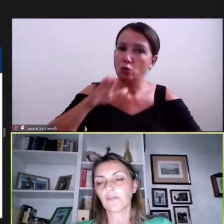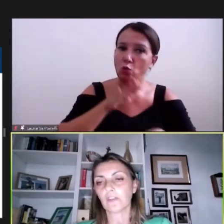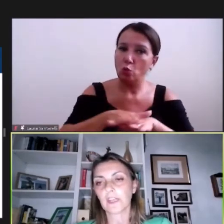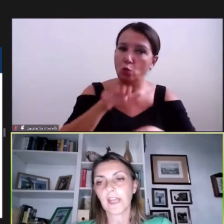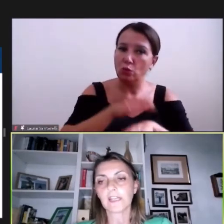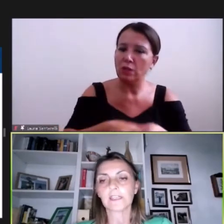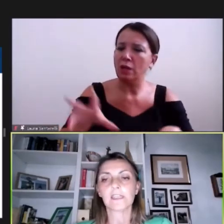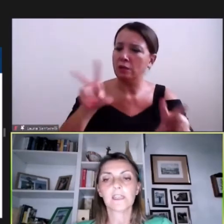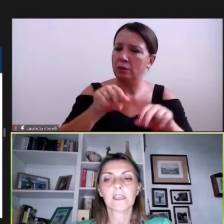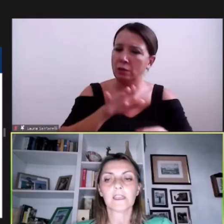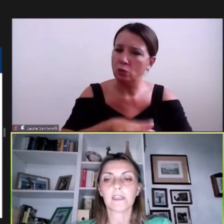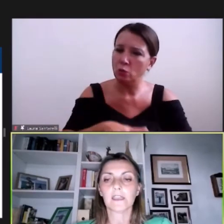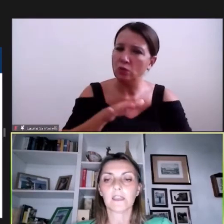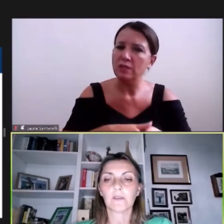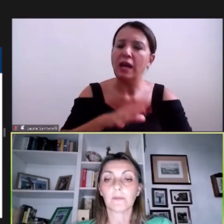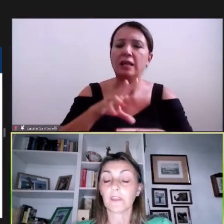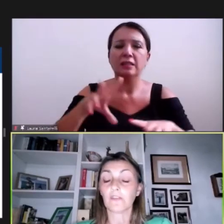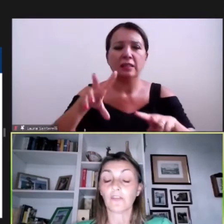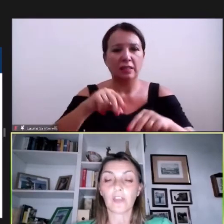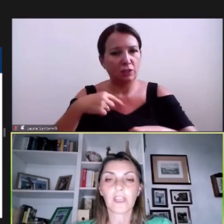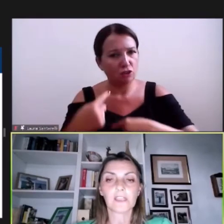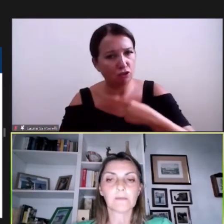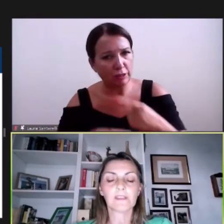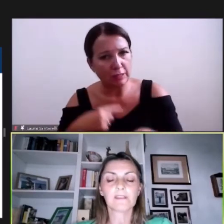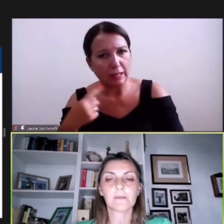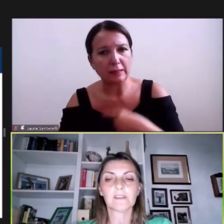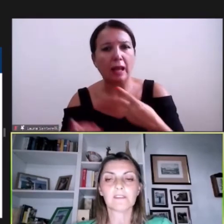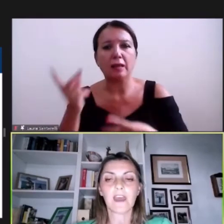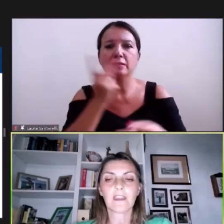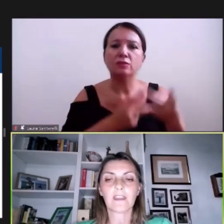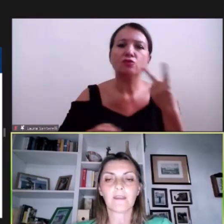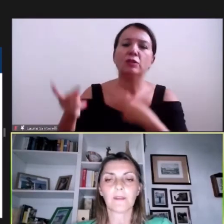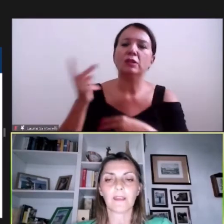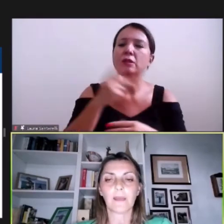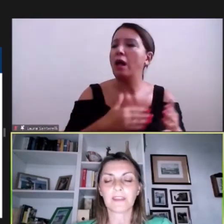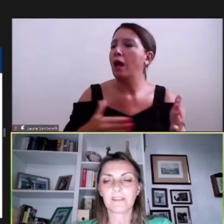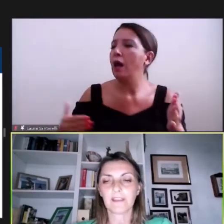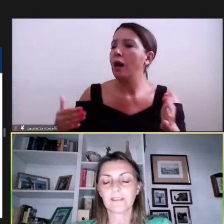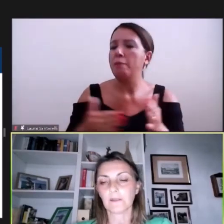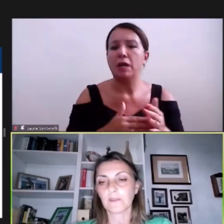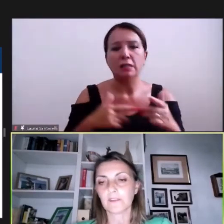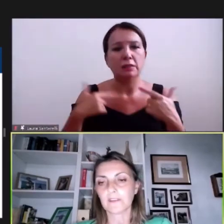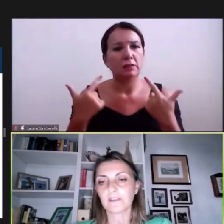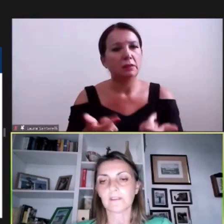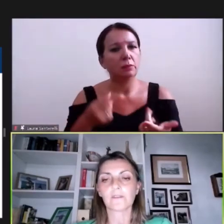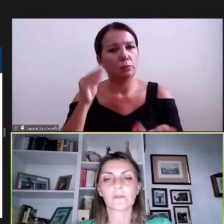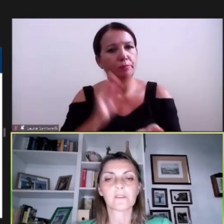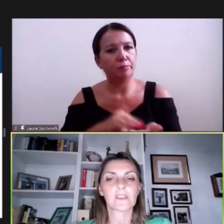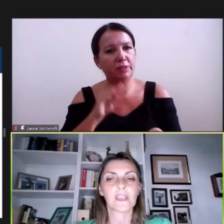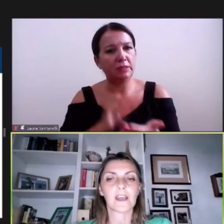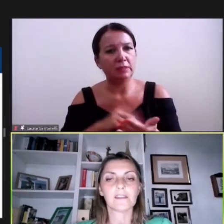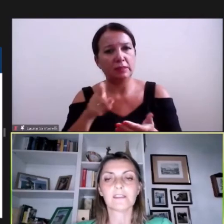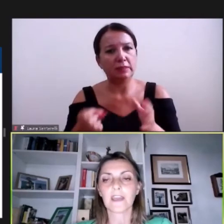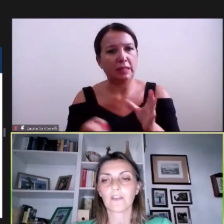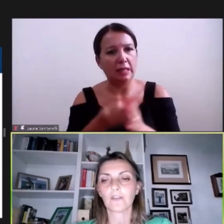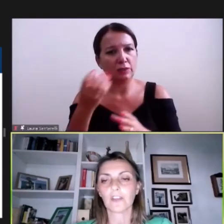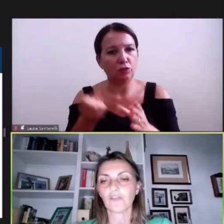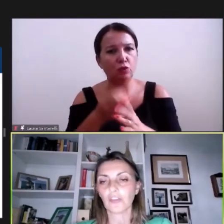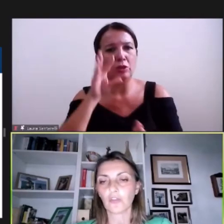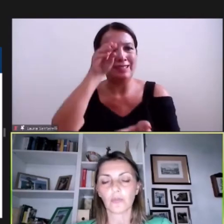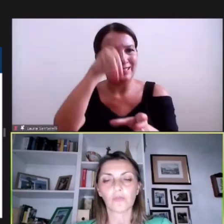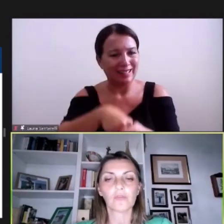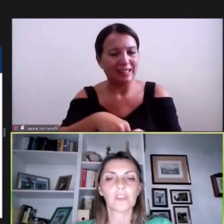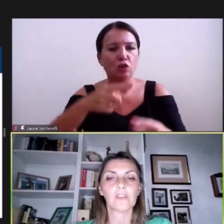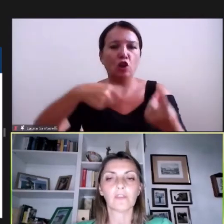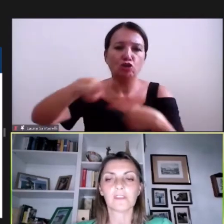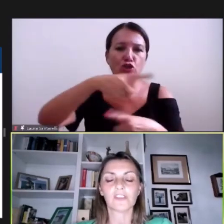riusate, rigenerate e si cerca di massimizzare la presenza di queste stesse risorse all'interno del